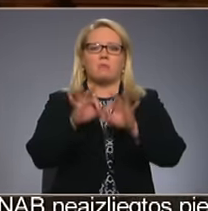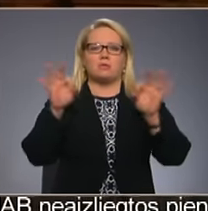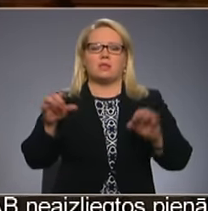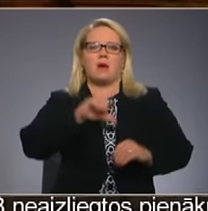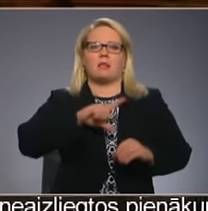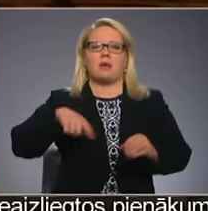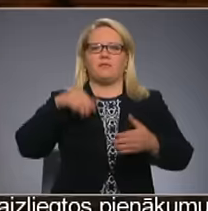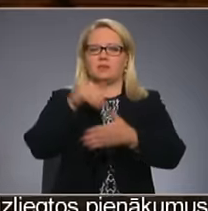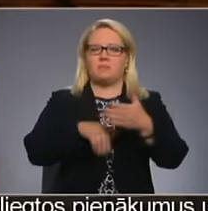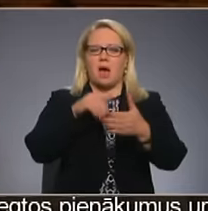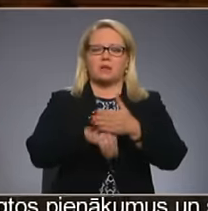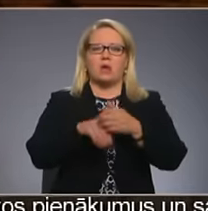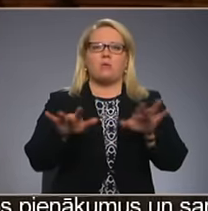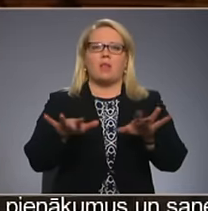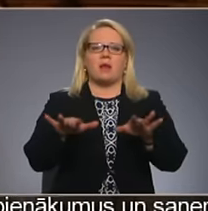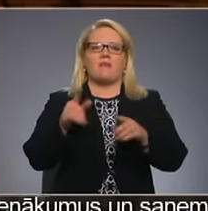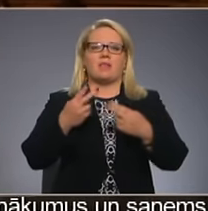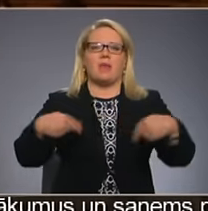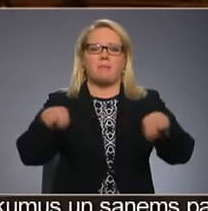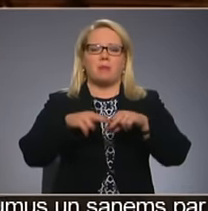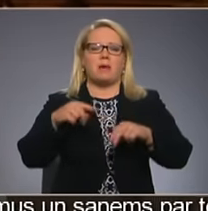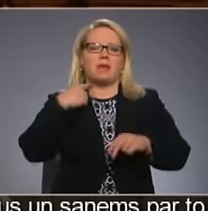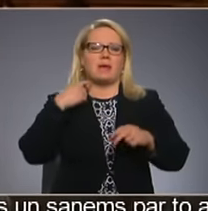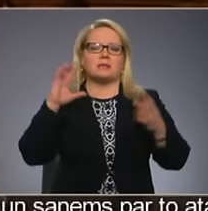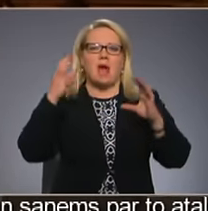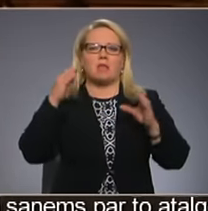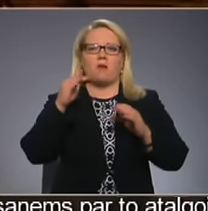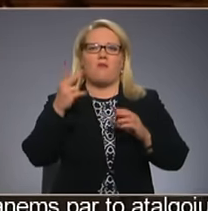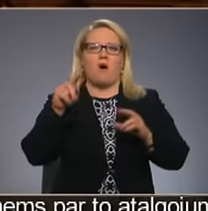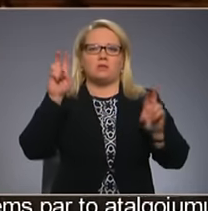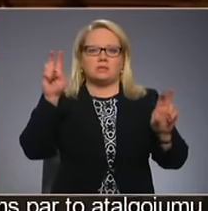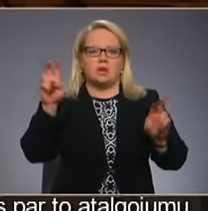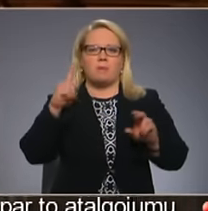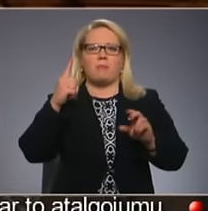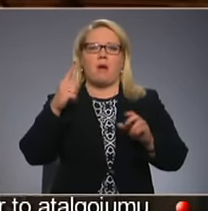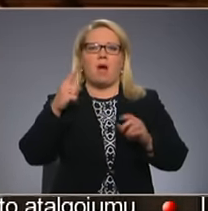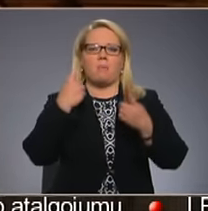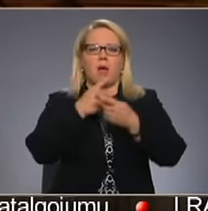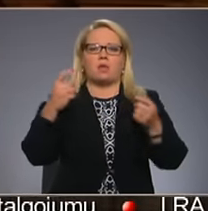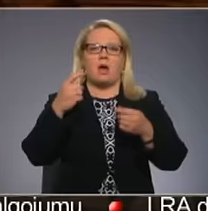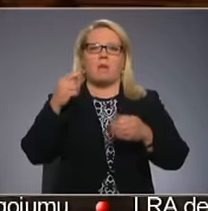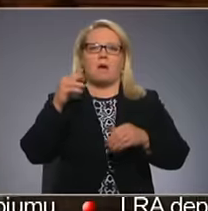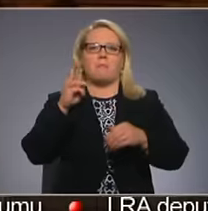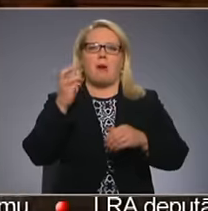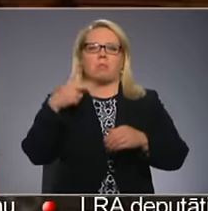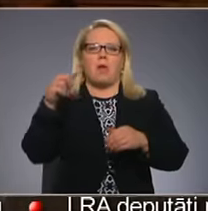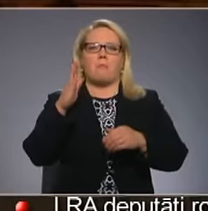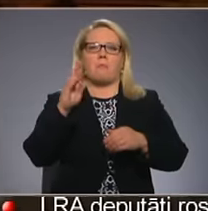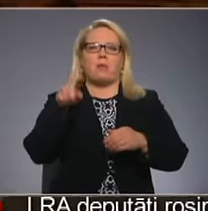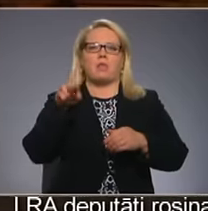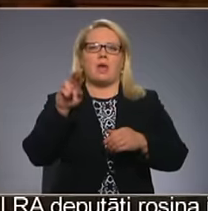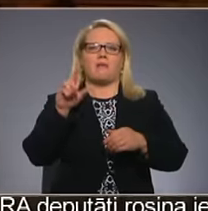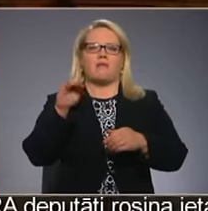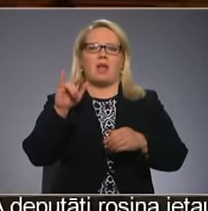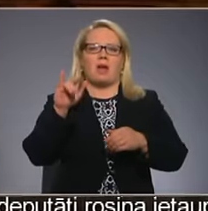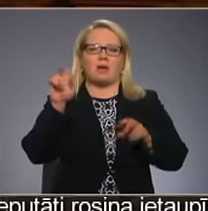Latvijas pasta un telegrāfa departamenta Rīgas radiofons un pirmā pārraide opera Madame Butterfly. Un šo 90 gadu laikā